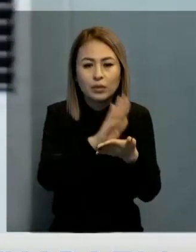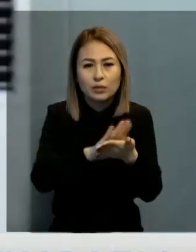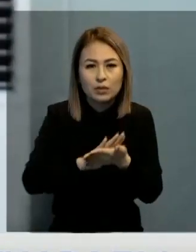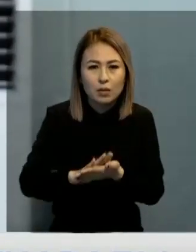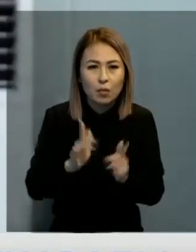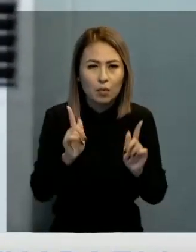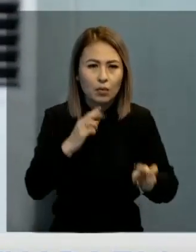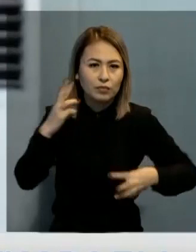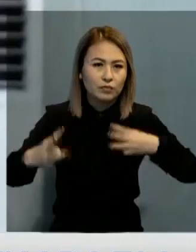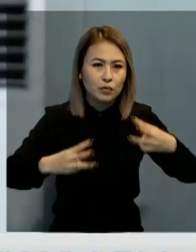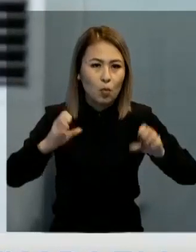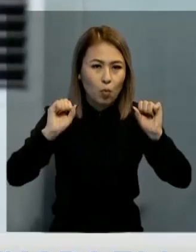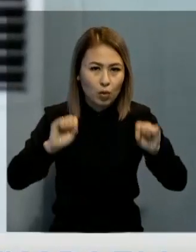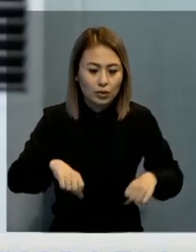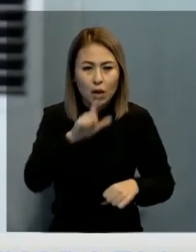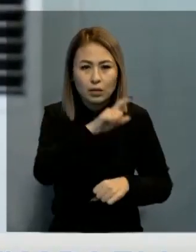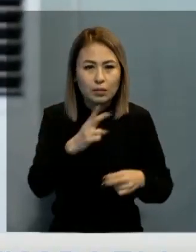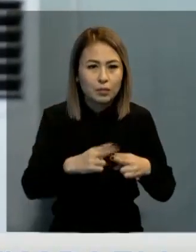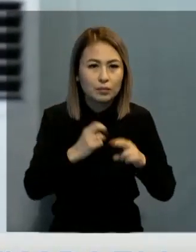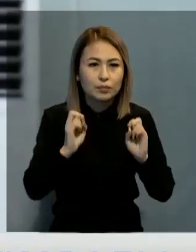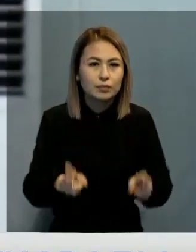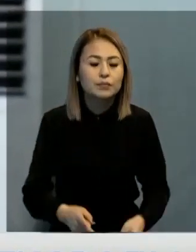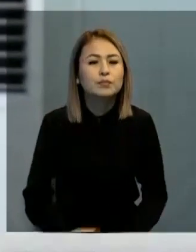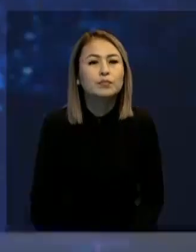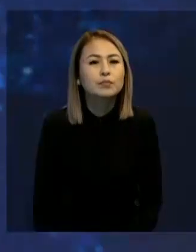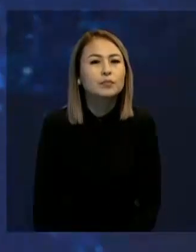өзі зарарсыздандыралады. Бұл адамдарға қауіпсіз.